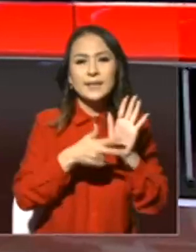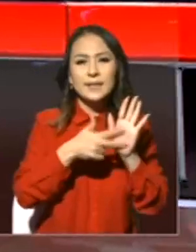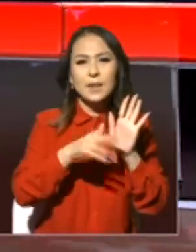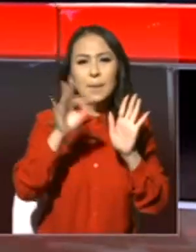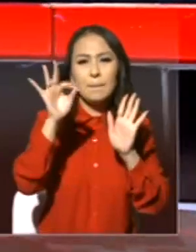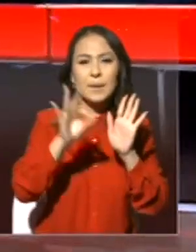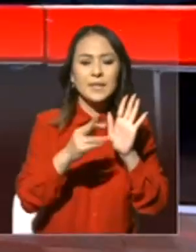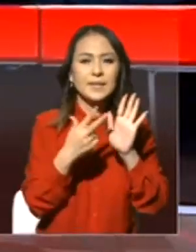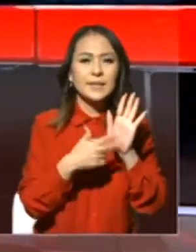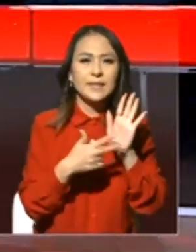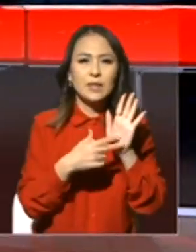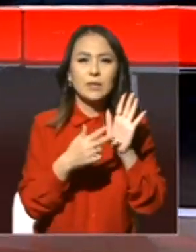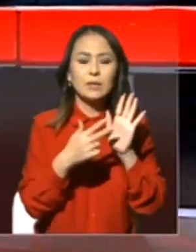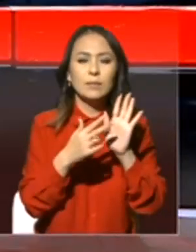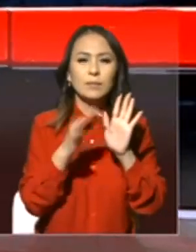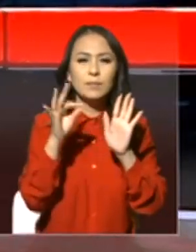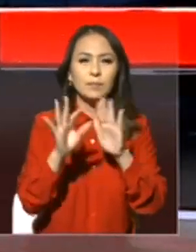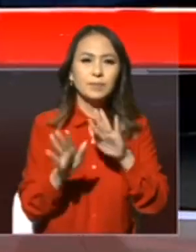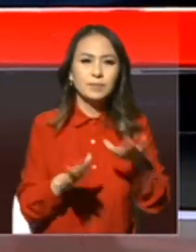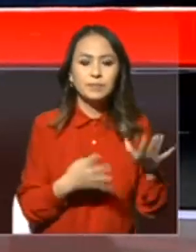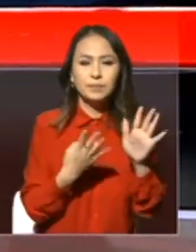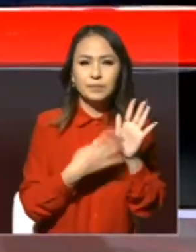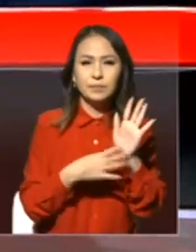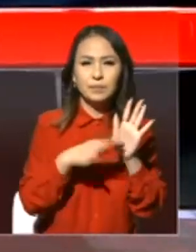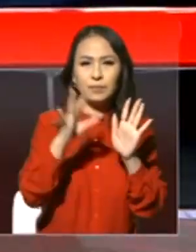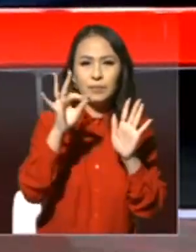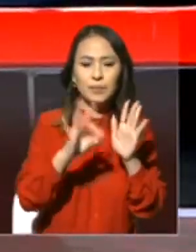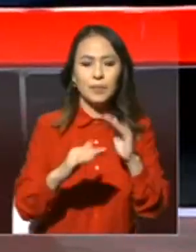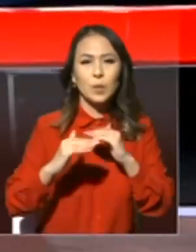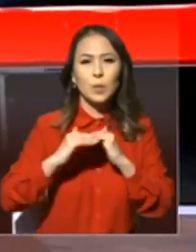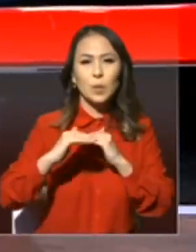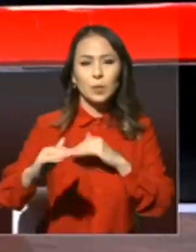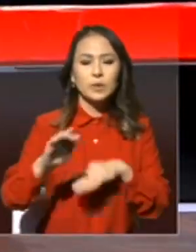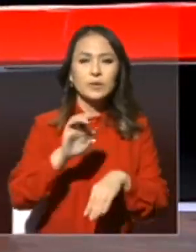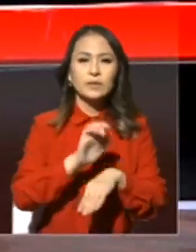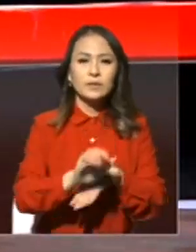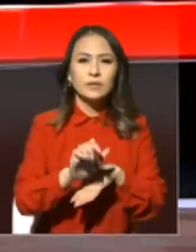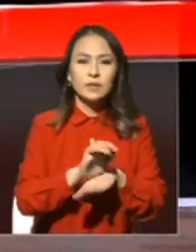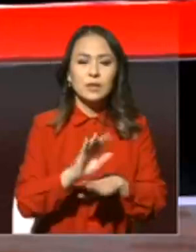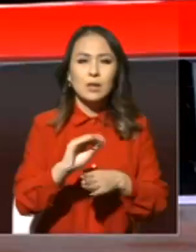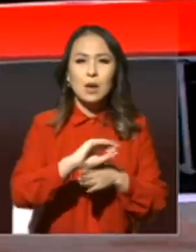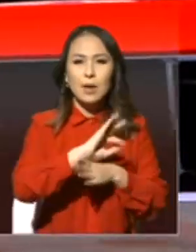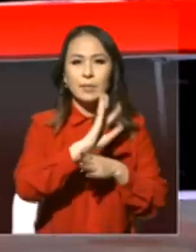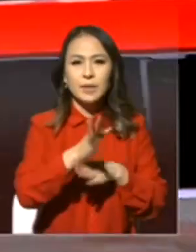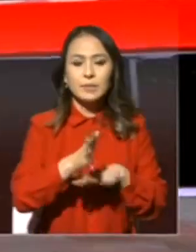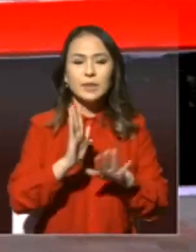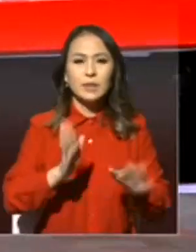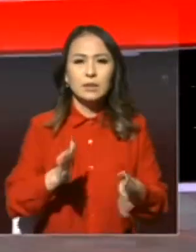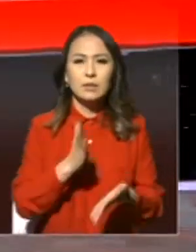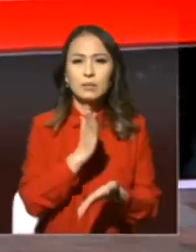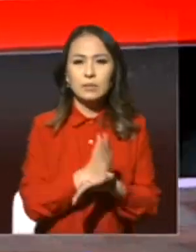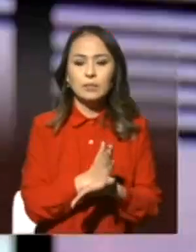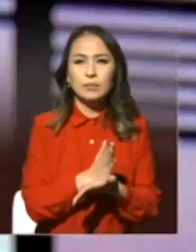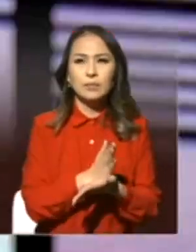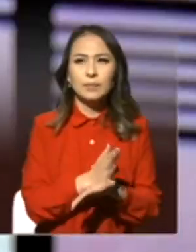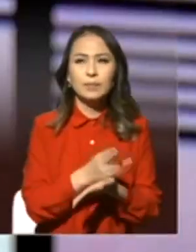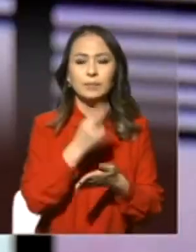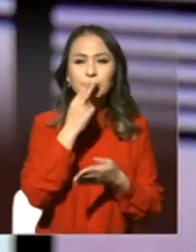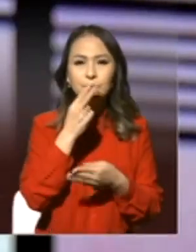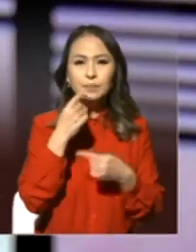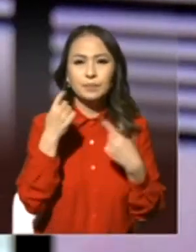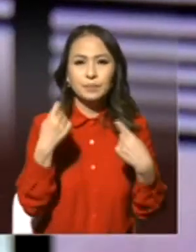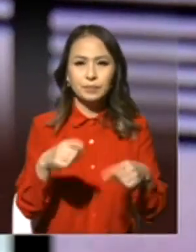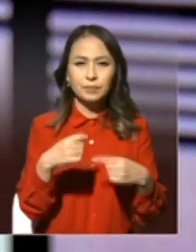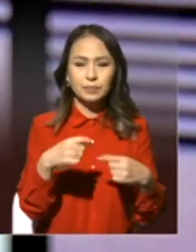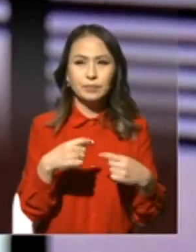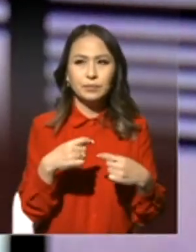жаңағы 90-80%-дан асырса, егер ел өзінің отандық өндіріс есебінен бұл қамтамасыз етілген болып табылады. Яғни азық-түлік